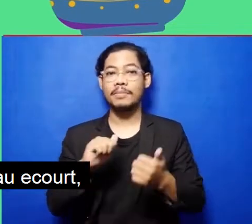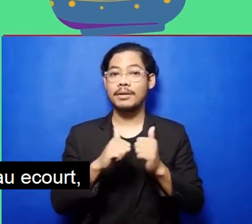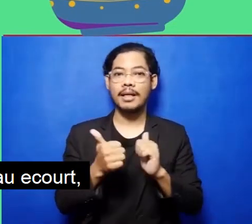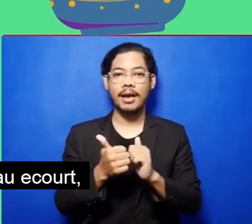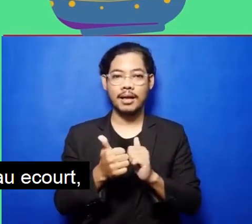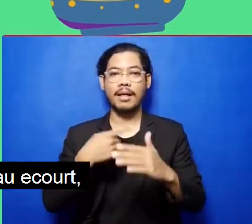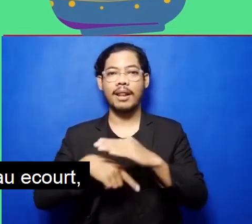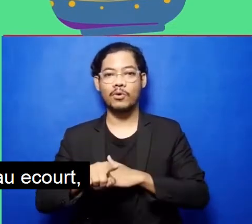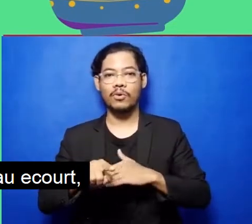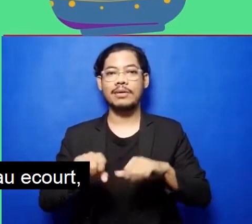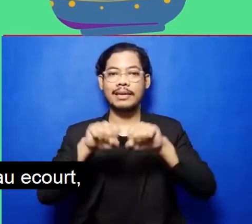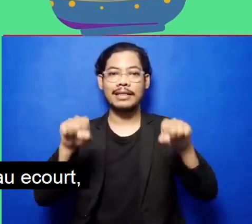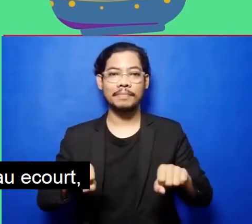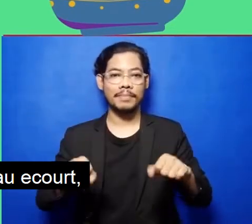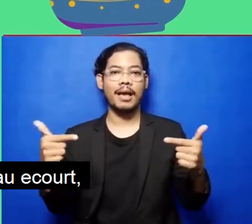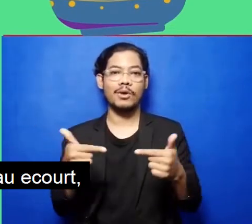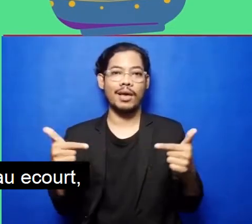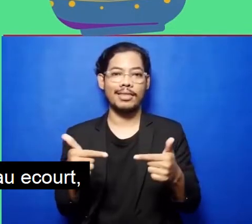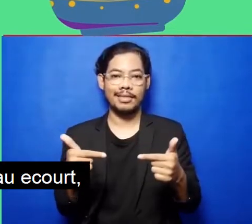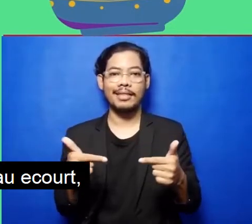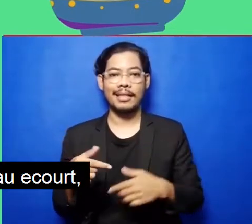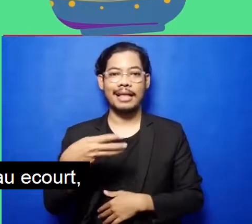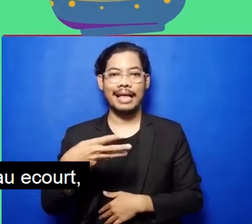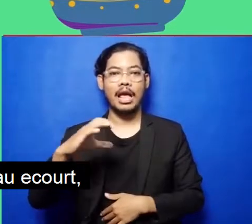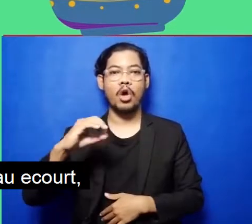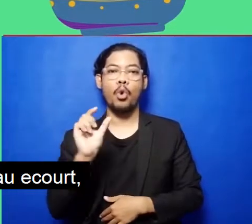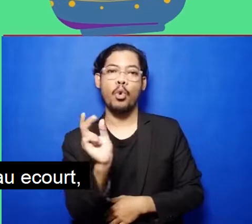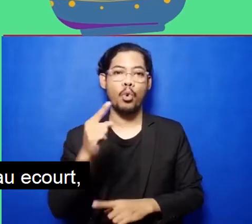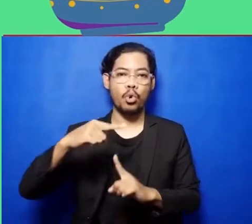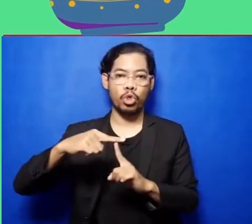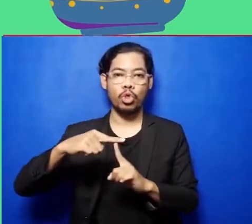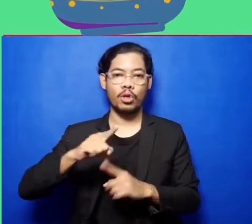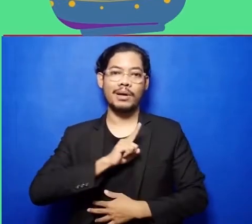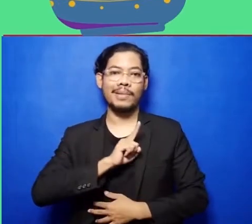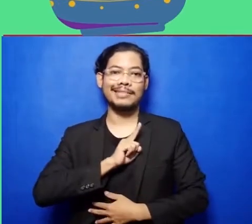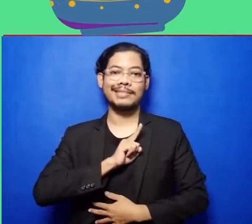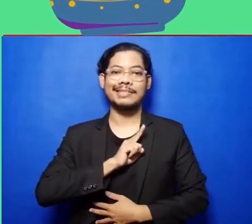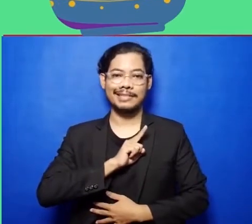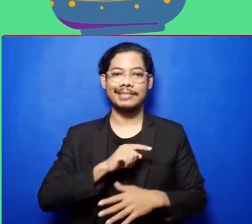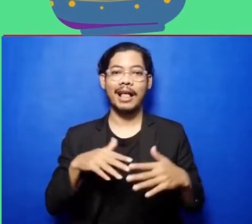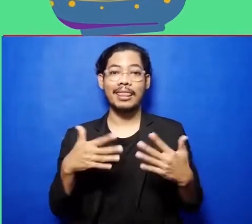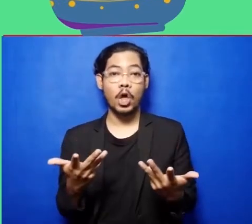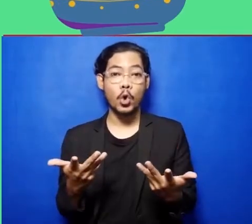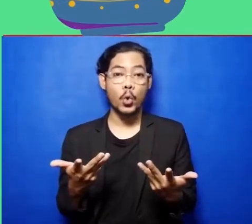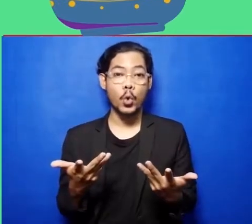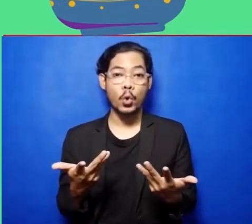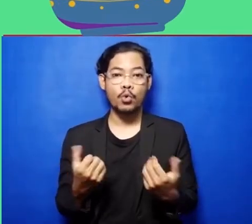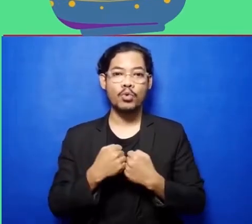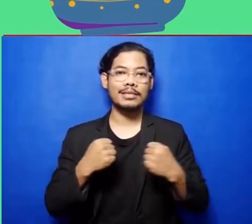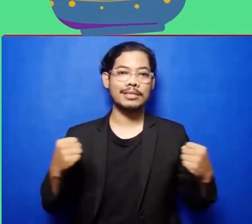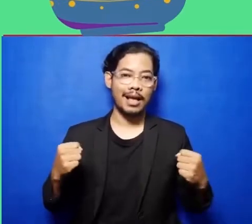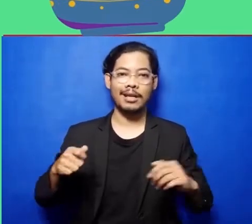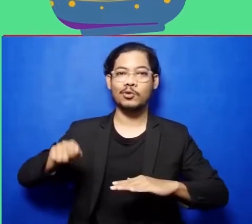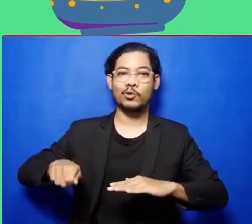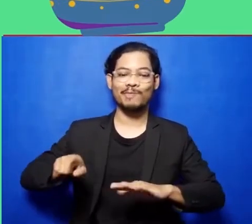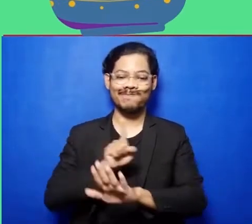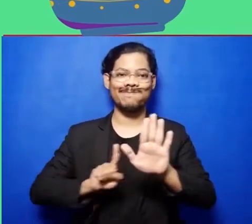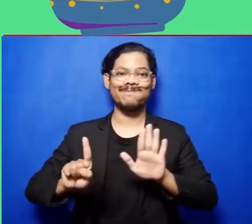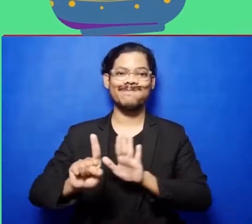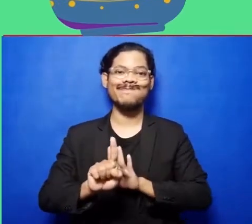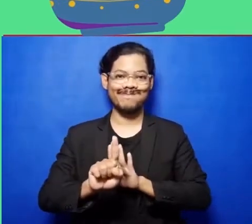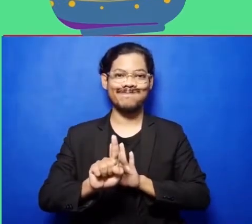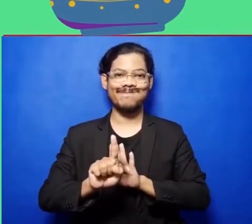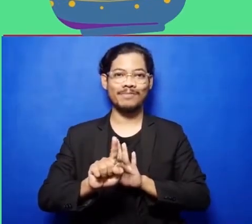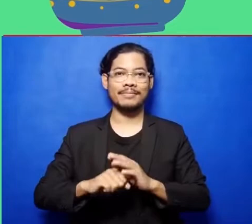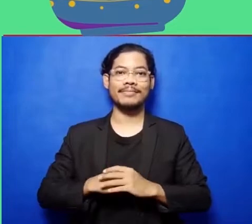Pancenengan juga bisa adaftar perkara lebet sistem elektronik otabe e-court secara pribadi otabe bekele sarang kuasa